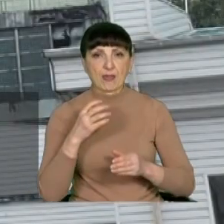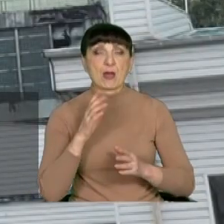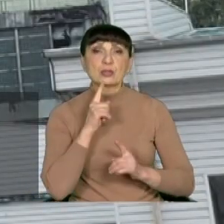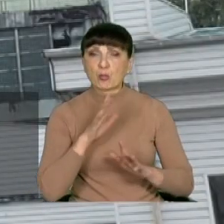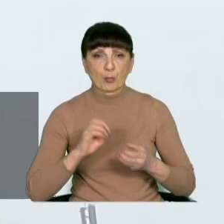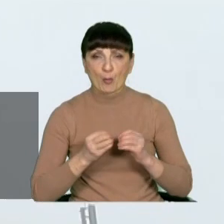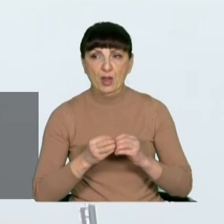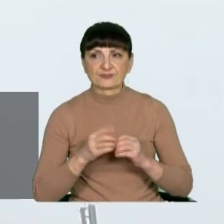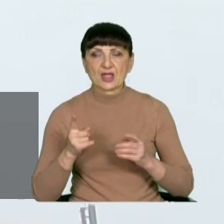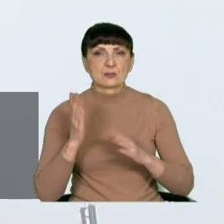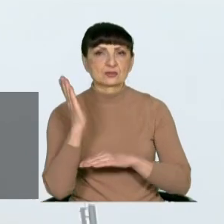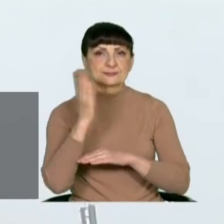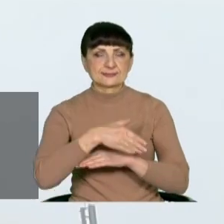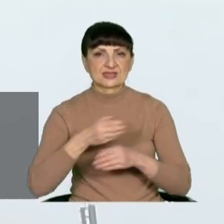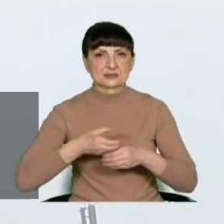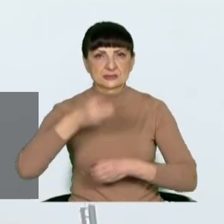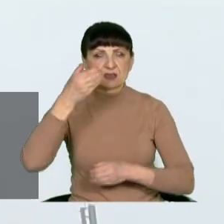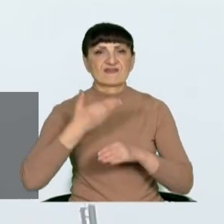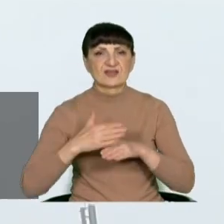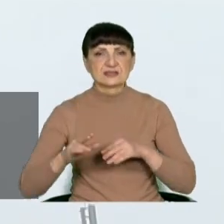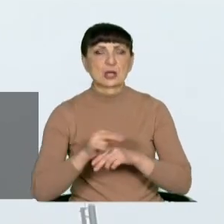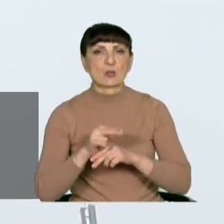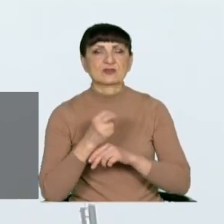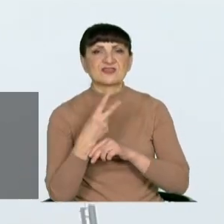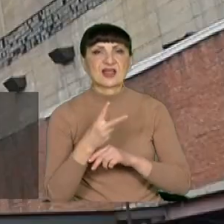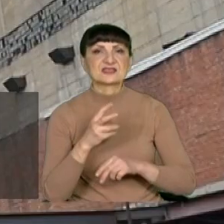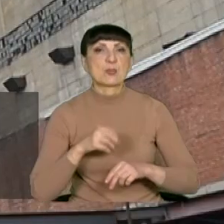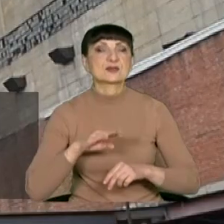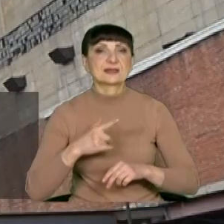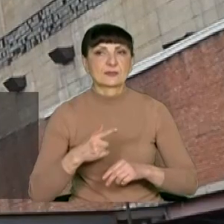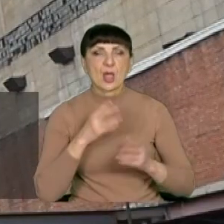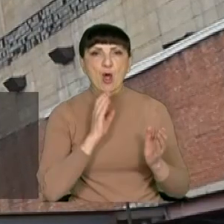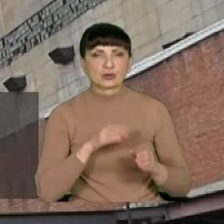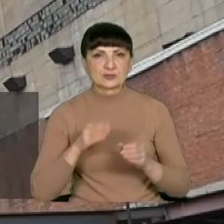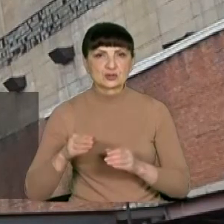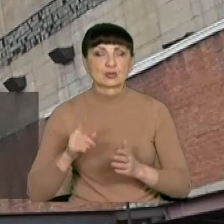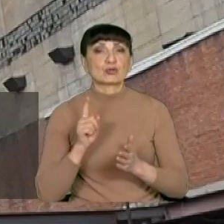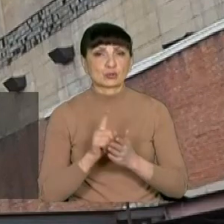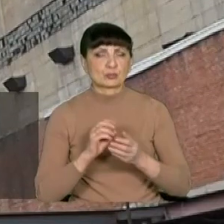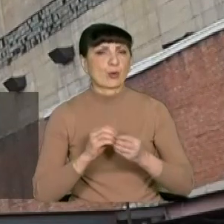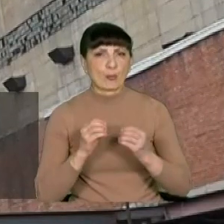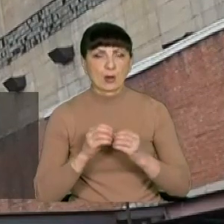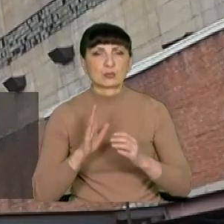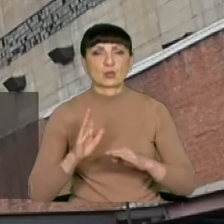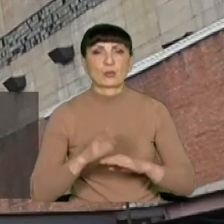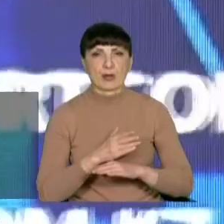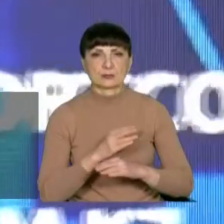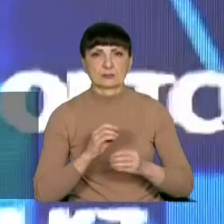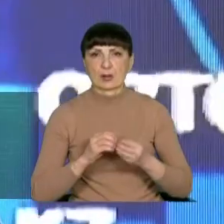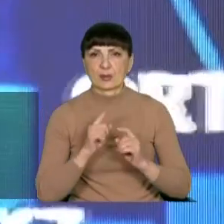обрушившегося дымохода Петропавловской ТЭЦ выделили 12 миллиардов тенге. Отопительный сезон должен пройти без неприятных сюрпризов.